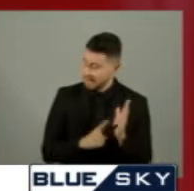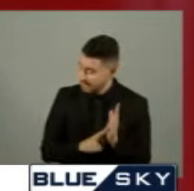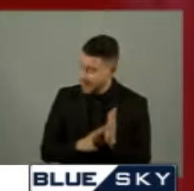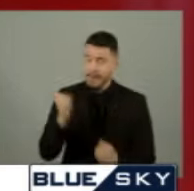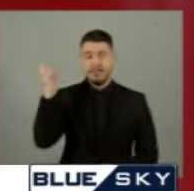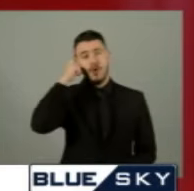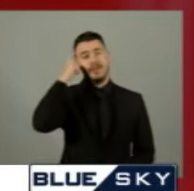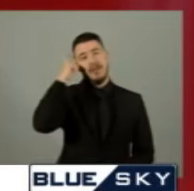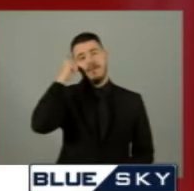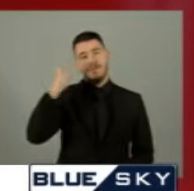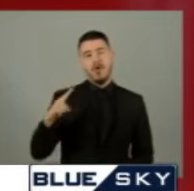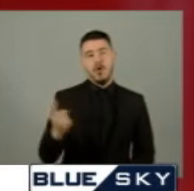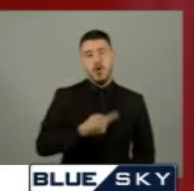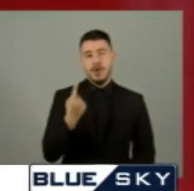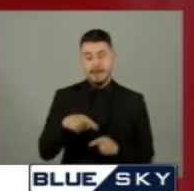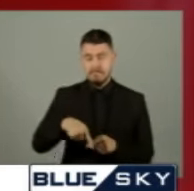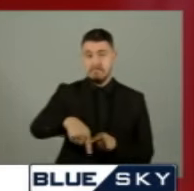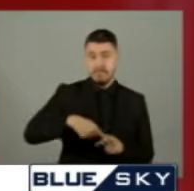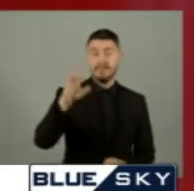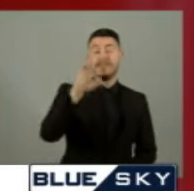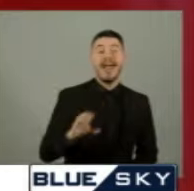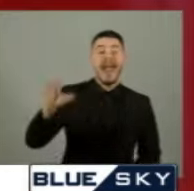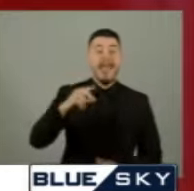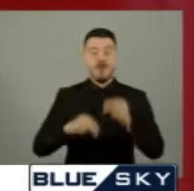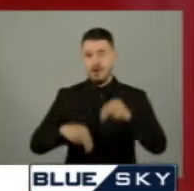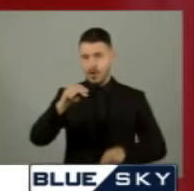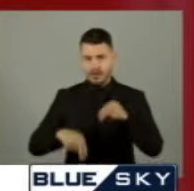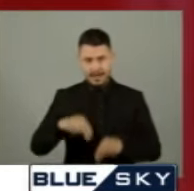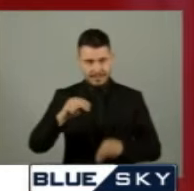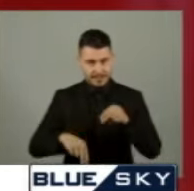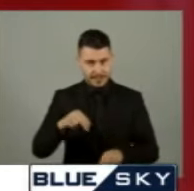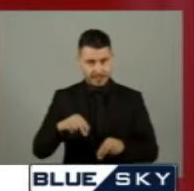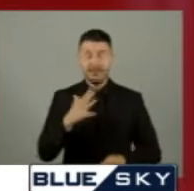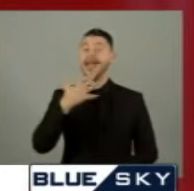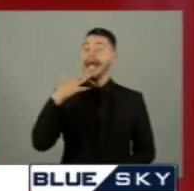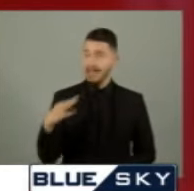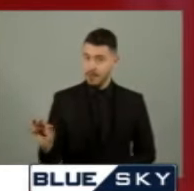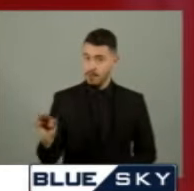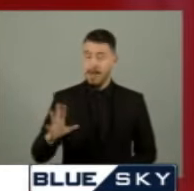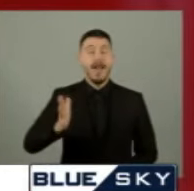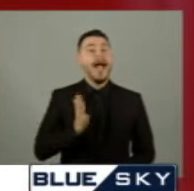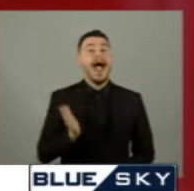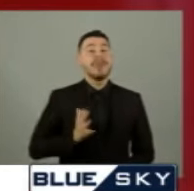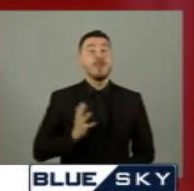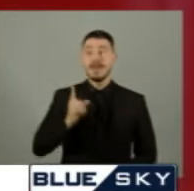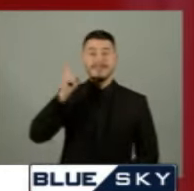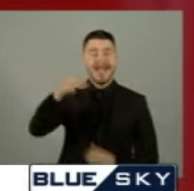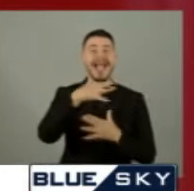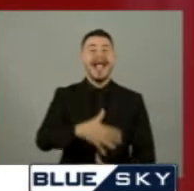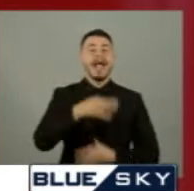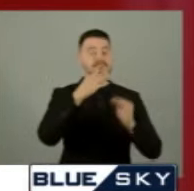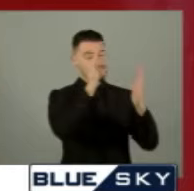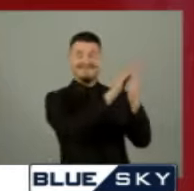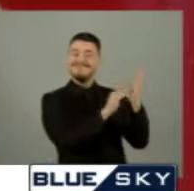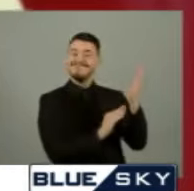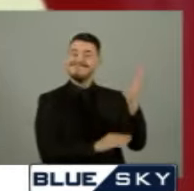σοβαρά υπόψη μας εν ώψη και των επικείμενων ευρωεκλογών. Για τον λόγο αυτό είναι σημαντικό οι άνθρωποι που θα στελεχώσουν τα ψηφοδέλτια